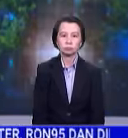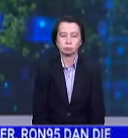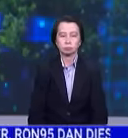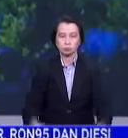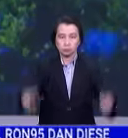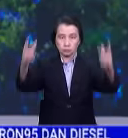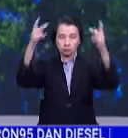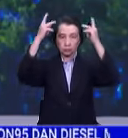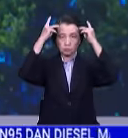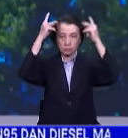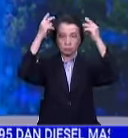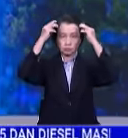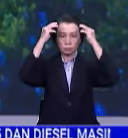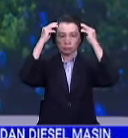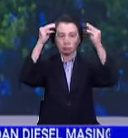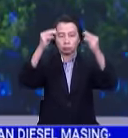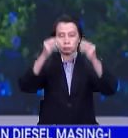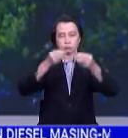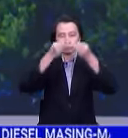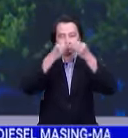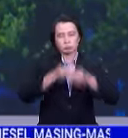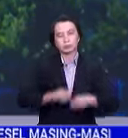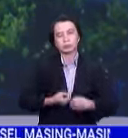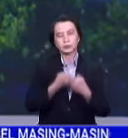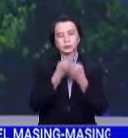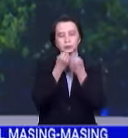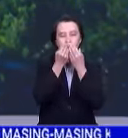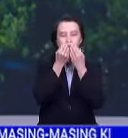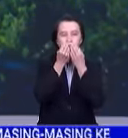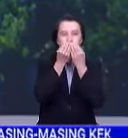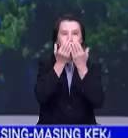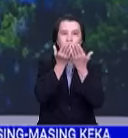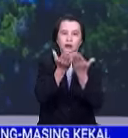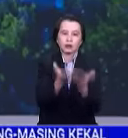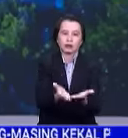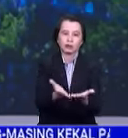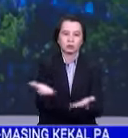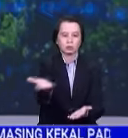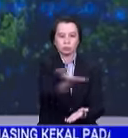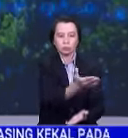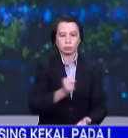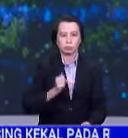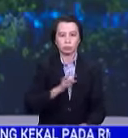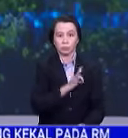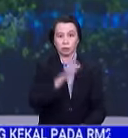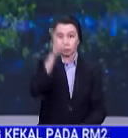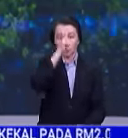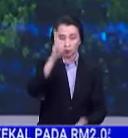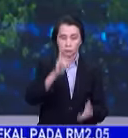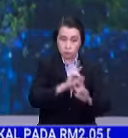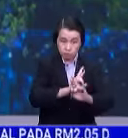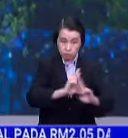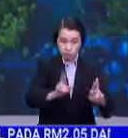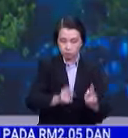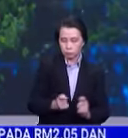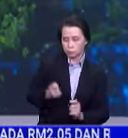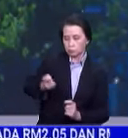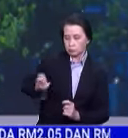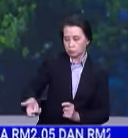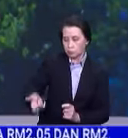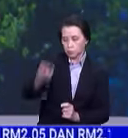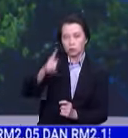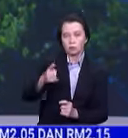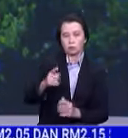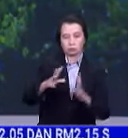Perdana Menteri Tan Sri Muhyiddin Yassin menzahirkan penghargaan kepada penjawat awam yang bersedia menyumbangkan solidariti